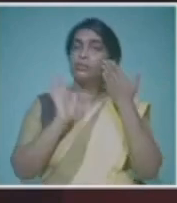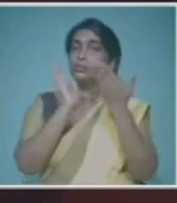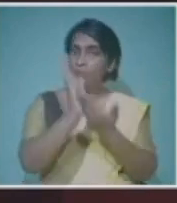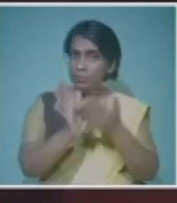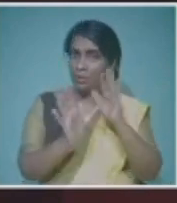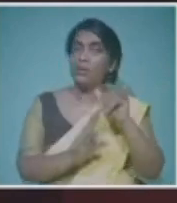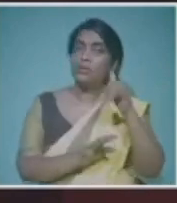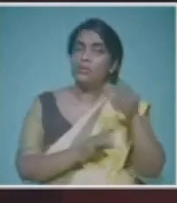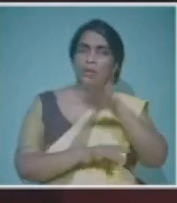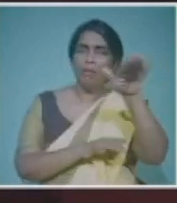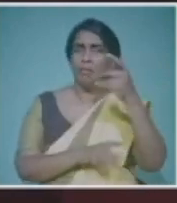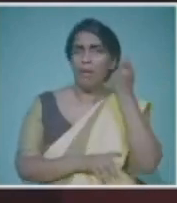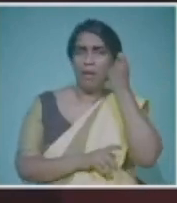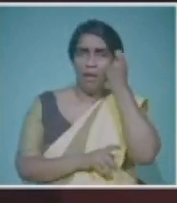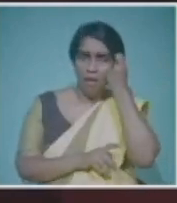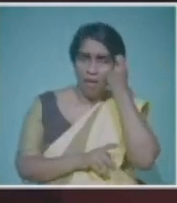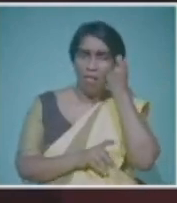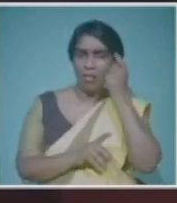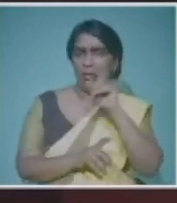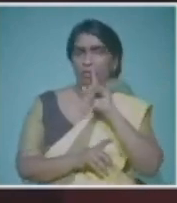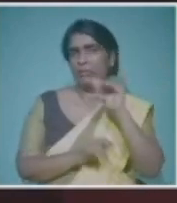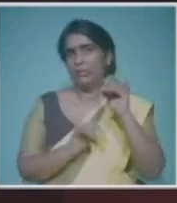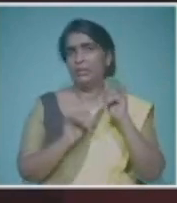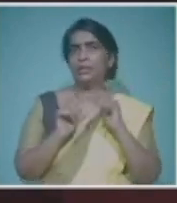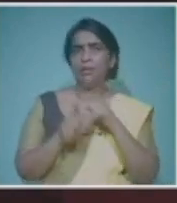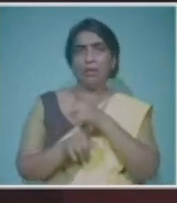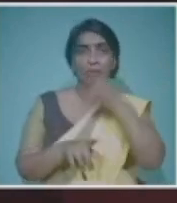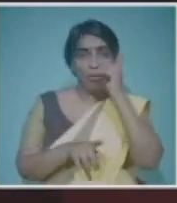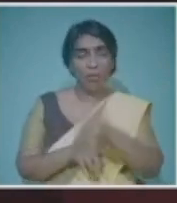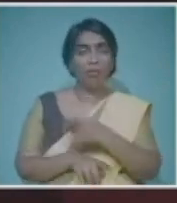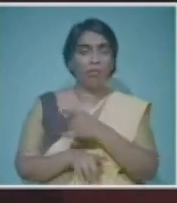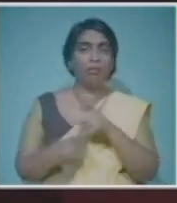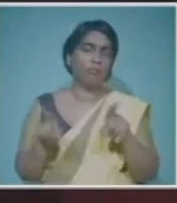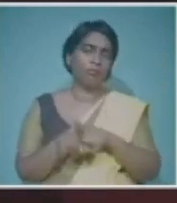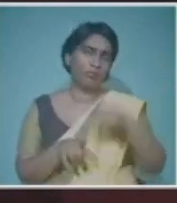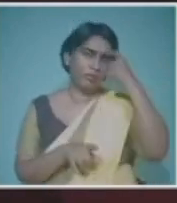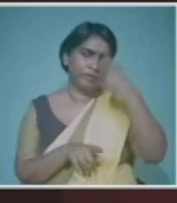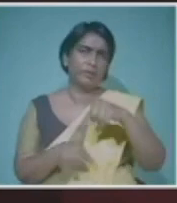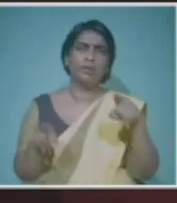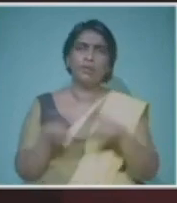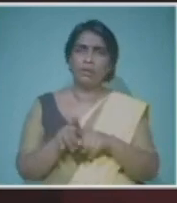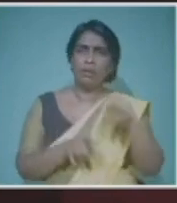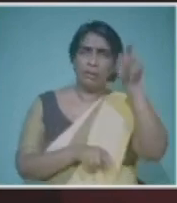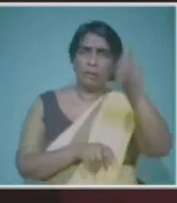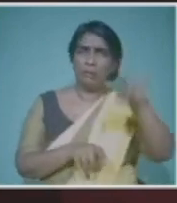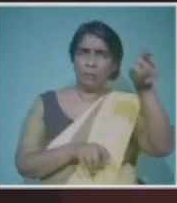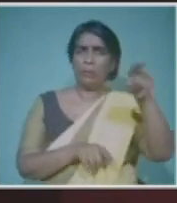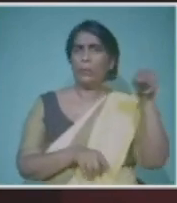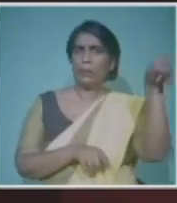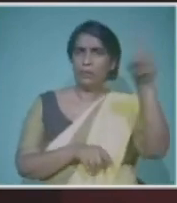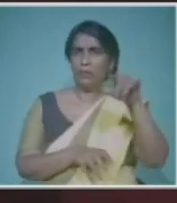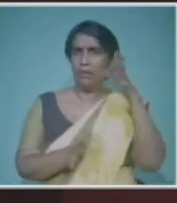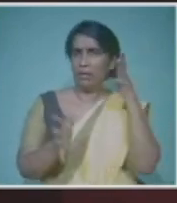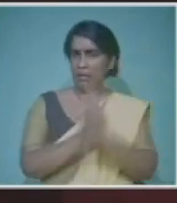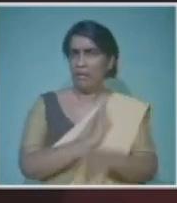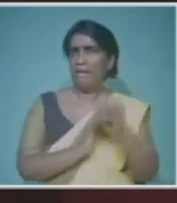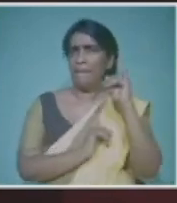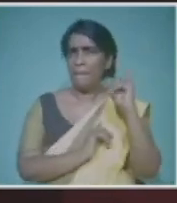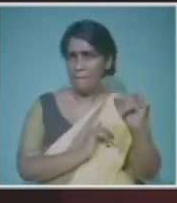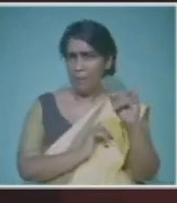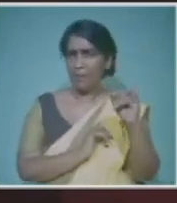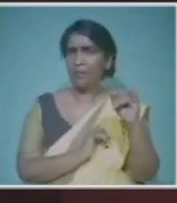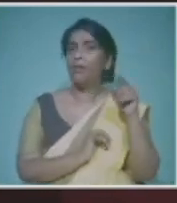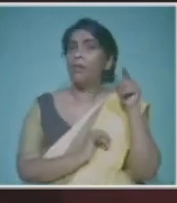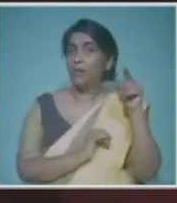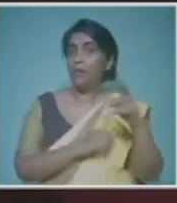තුලින් සමාජයේ මතයක් හැදෙන්න පුළුවන්. ඒ නිර්දේශයේ නිගමනයක් හැටියට මේ අහවල් නිලධාරීන් යම් වැරදි කටයුත්තක් කළා තියෙනවා